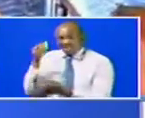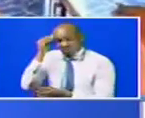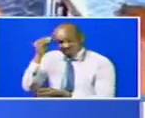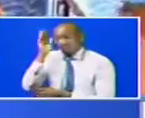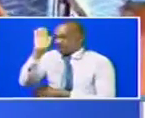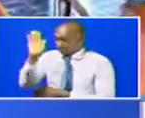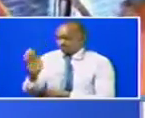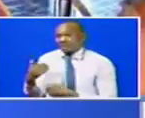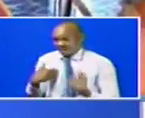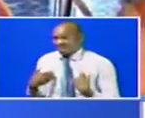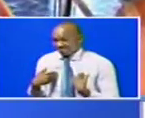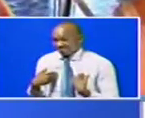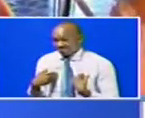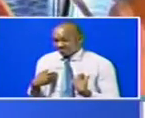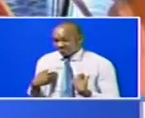wake wa kipekee.